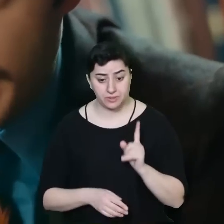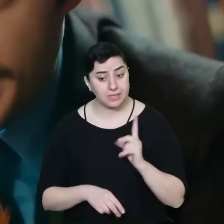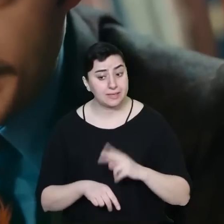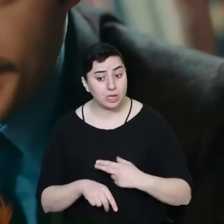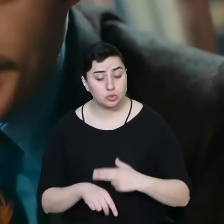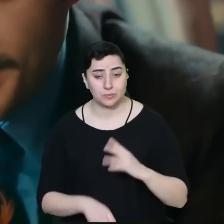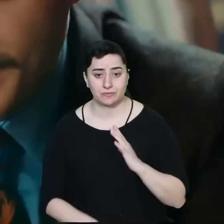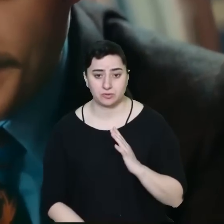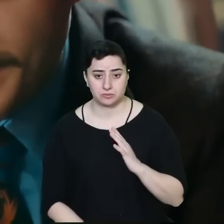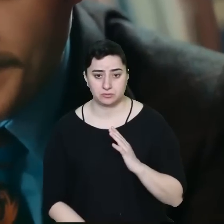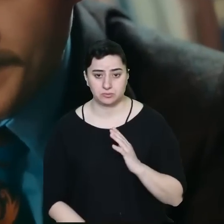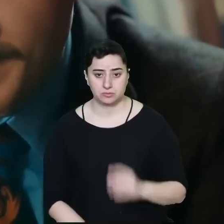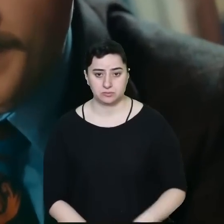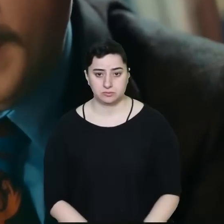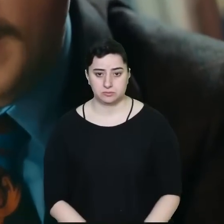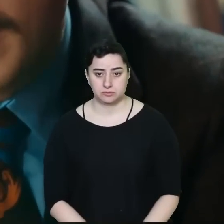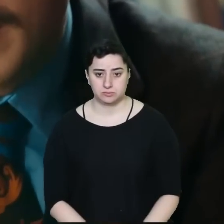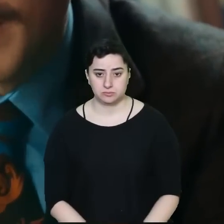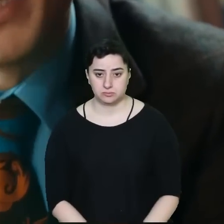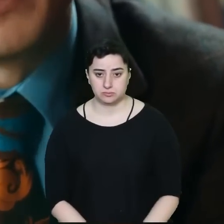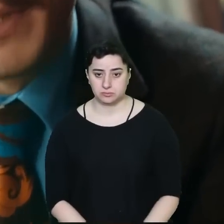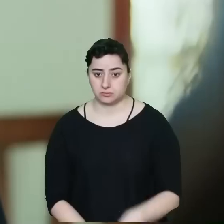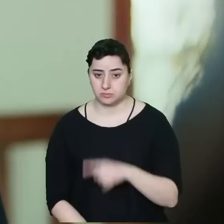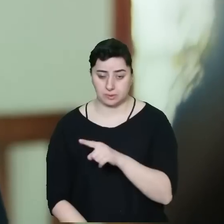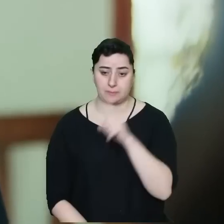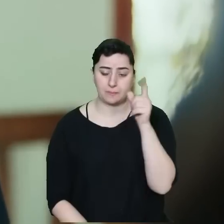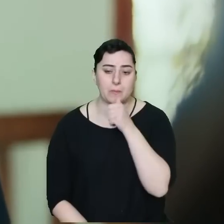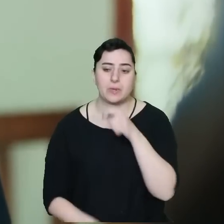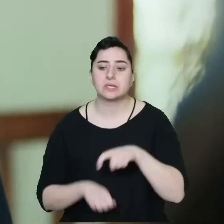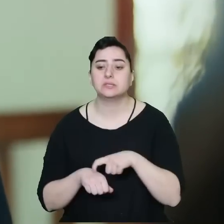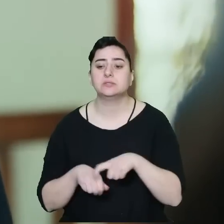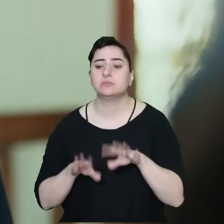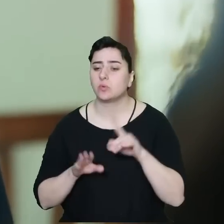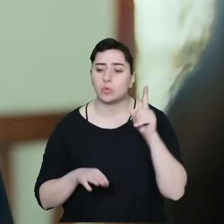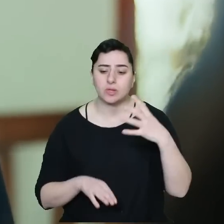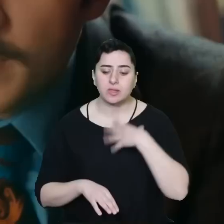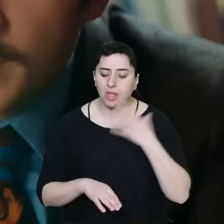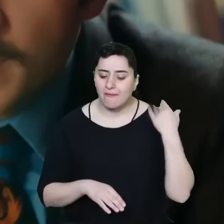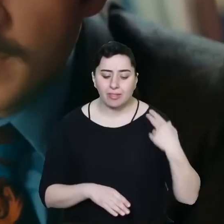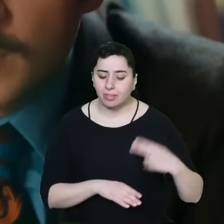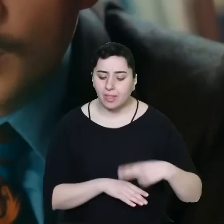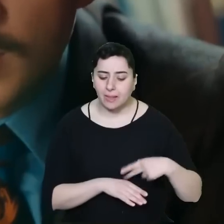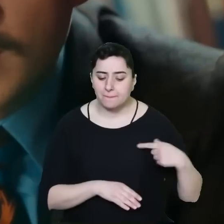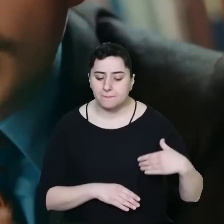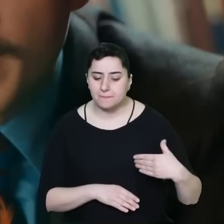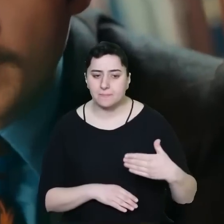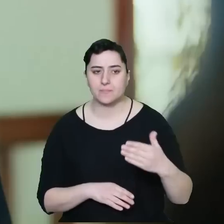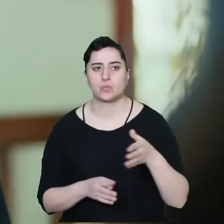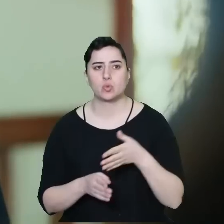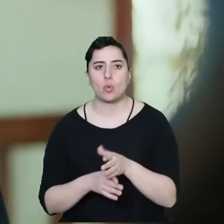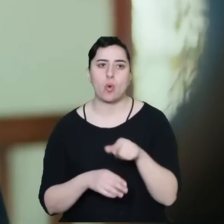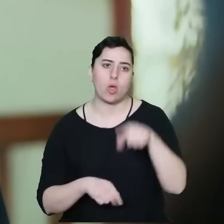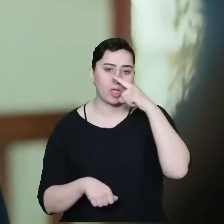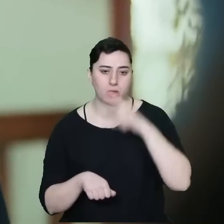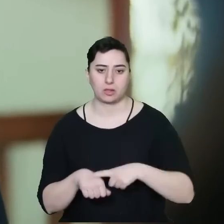tecrübe vardır. Parmağı havada. Babana kızma. Çünkü o kendi tecrübelerinden çıkardığı doğrularla muamele ediyor